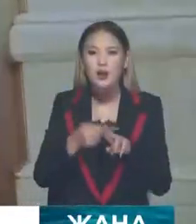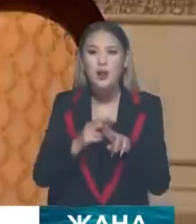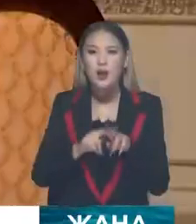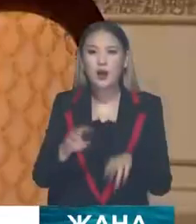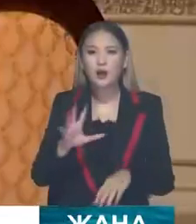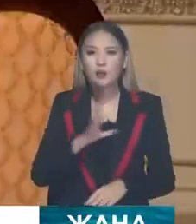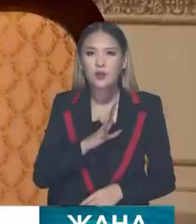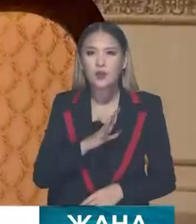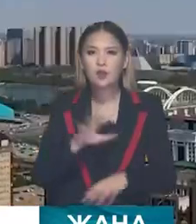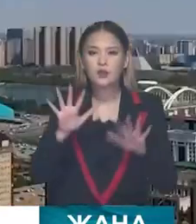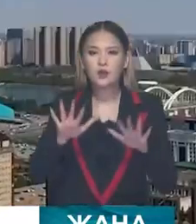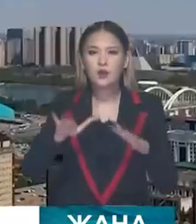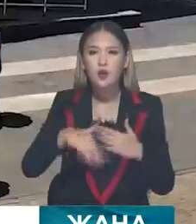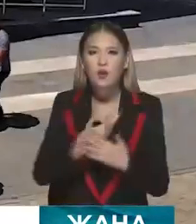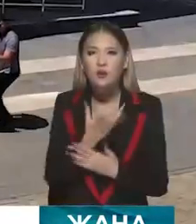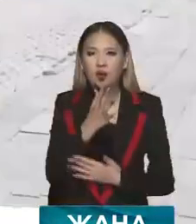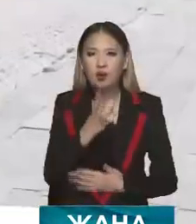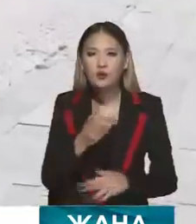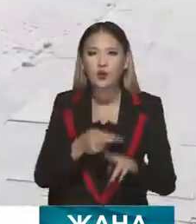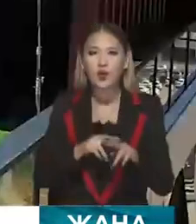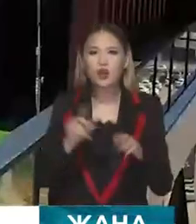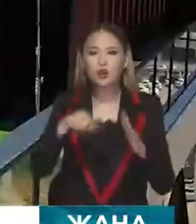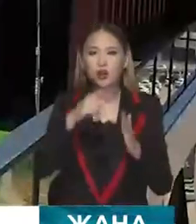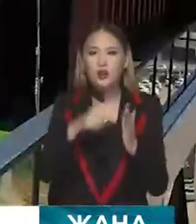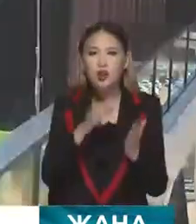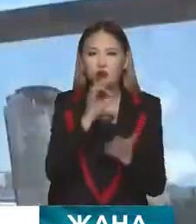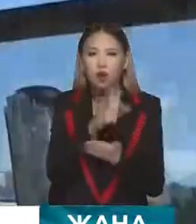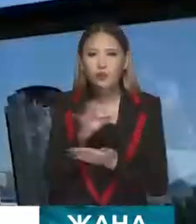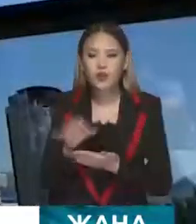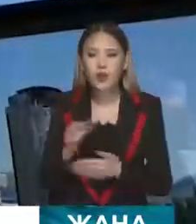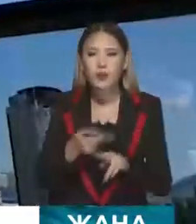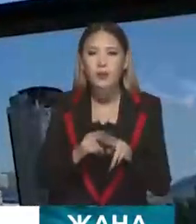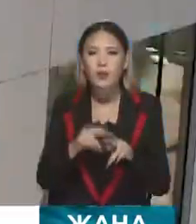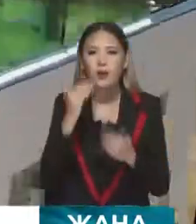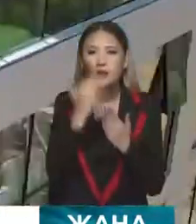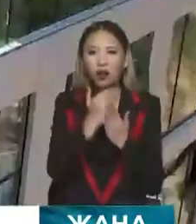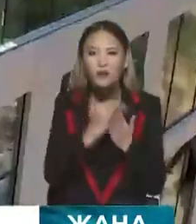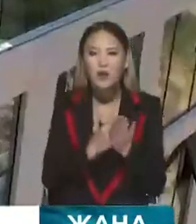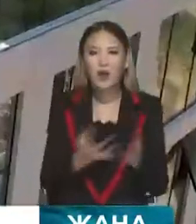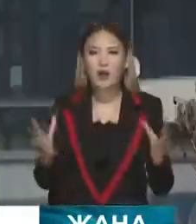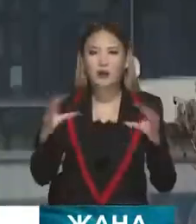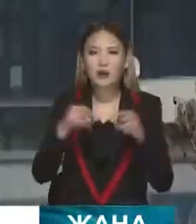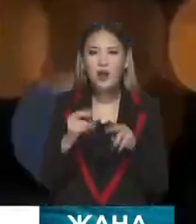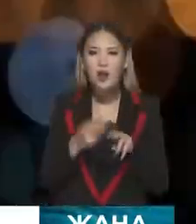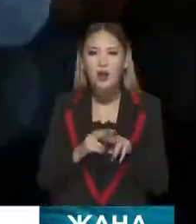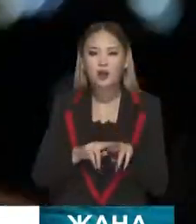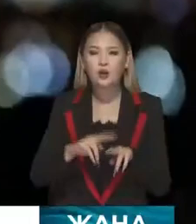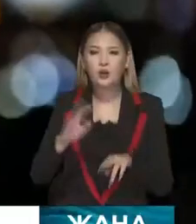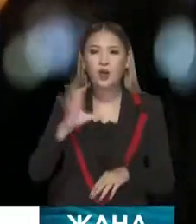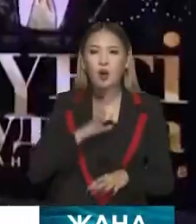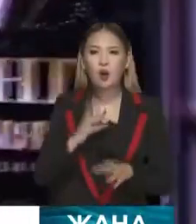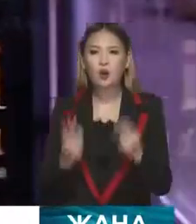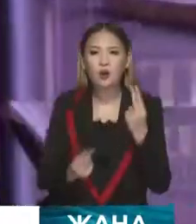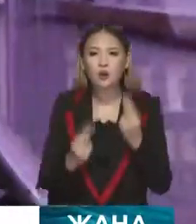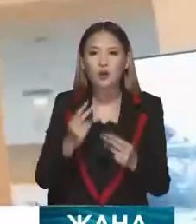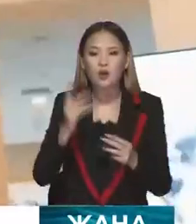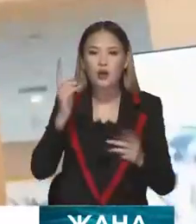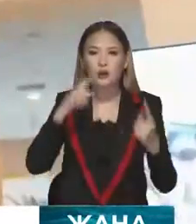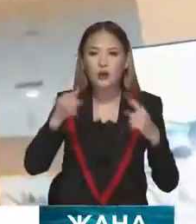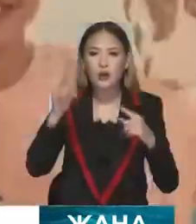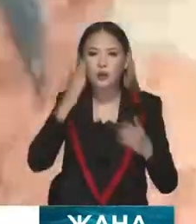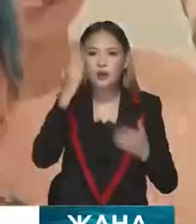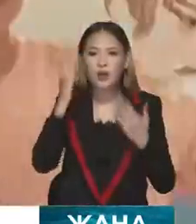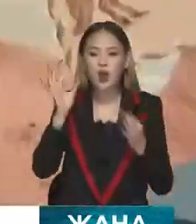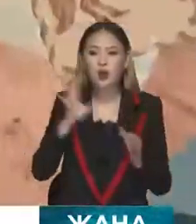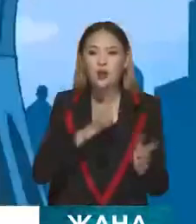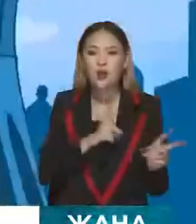Ақорда, жаңа уақыт, саяси формат, үш сұрақсында, салмақты сараптамалық бағдарламалармен қатар, әлеуметтік танымдық ойын-сауықтық жобалар легі эфирге